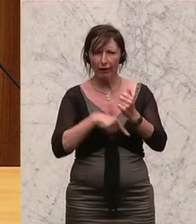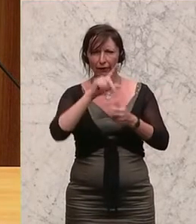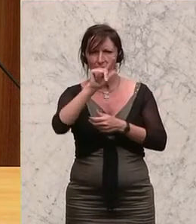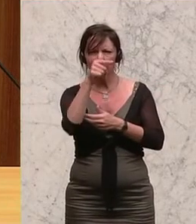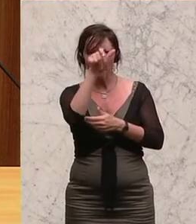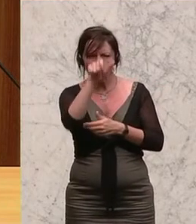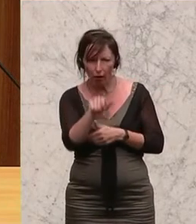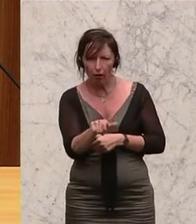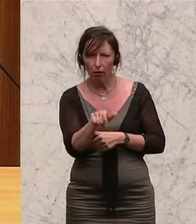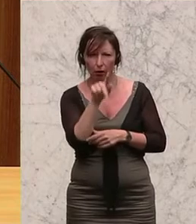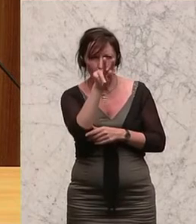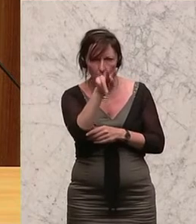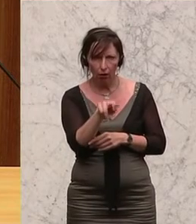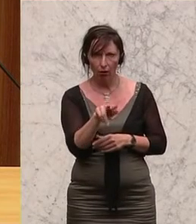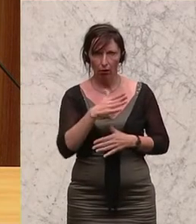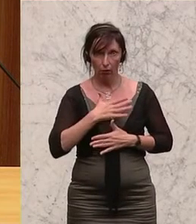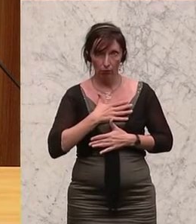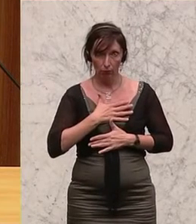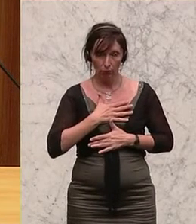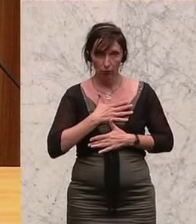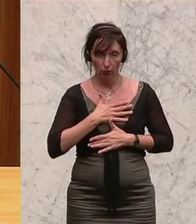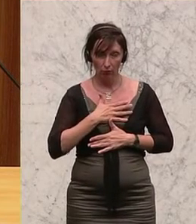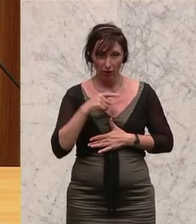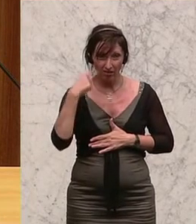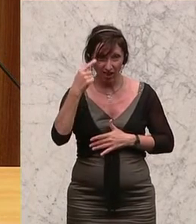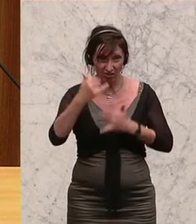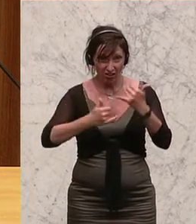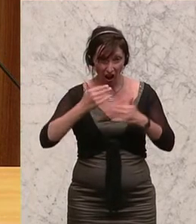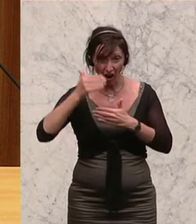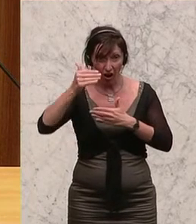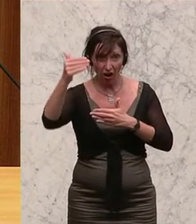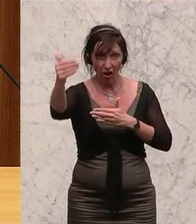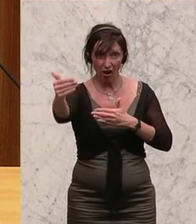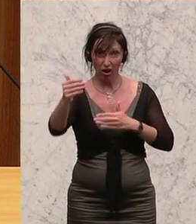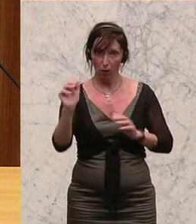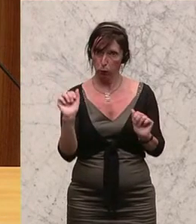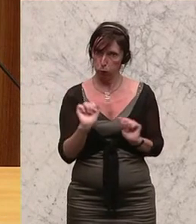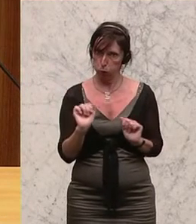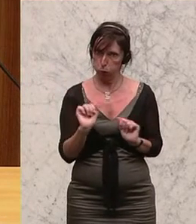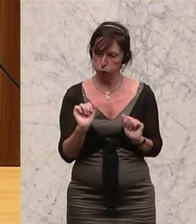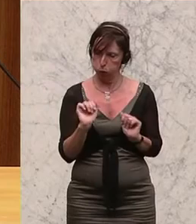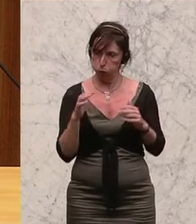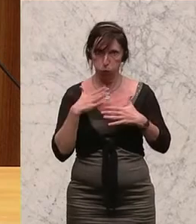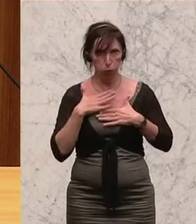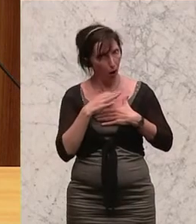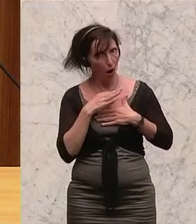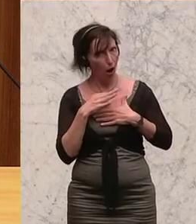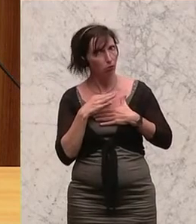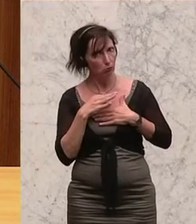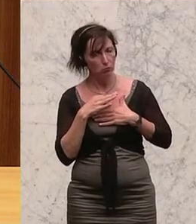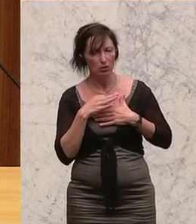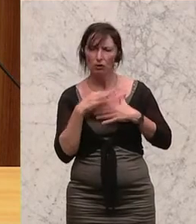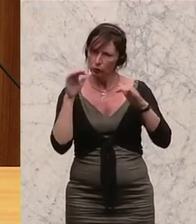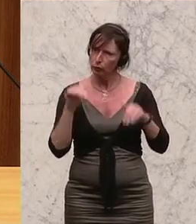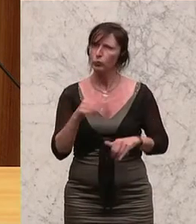mir sowieso Angst und Bange, wenn ich mir die nächsten Jahre anschaue. Das ist ja der Bereich, der geradezu explodiert. Wir müssen auch den Mut